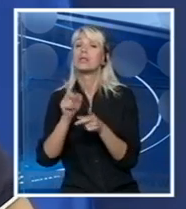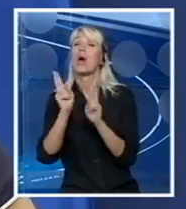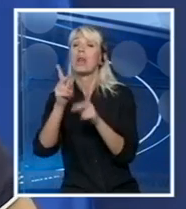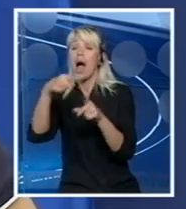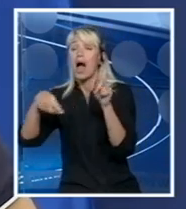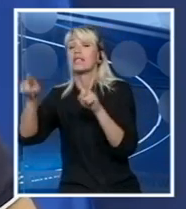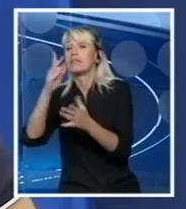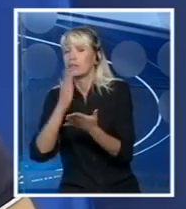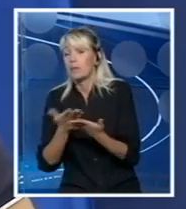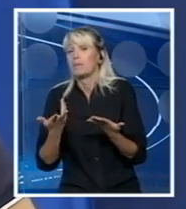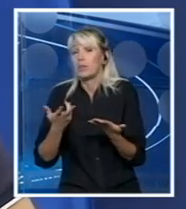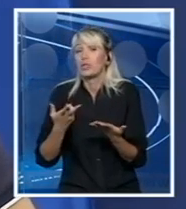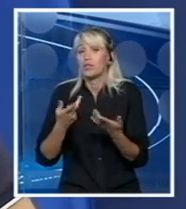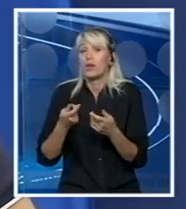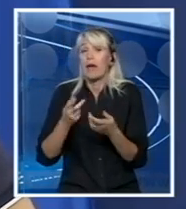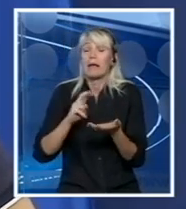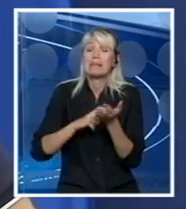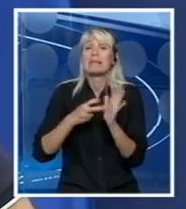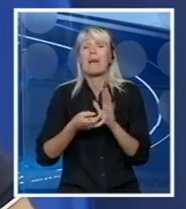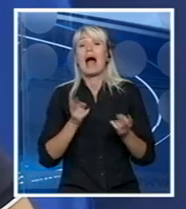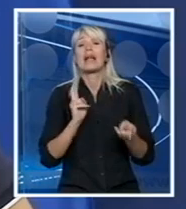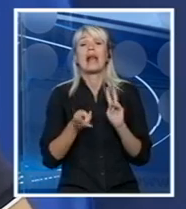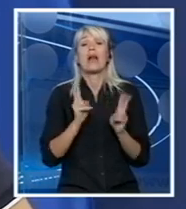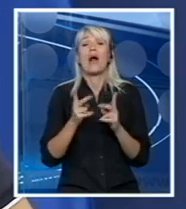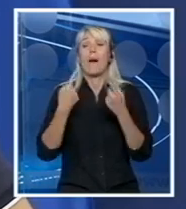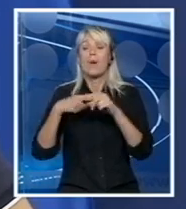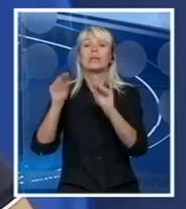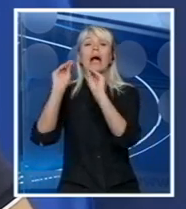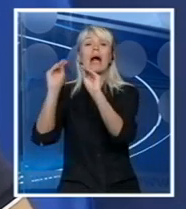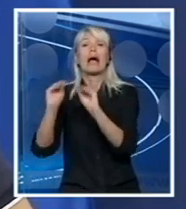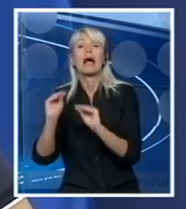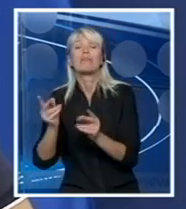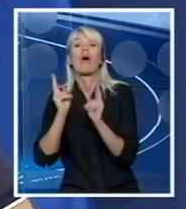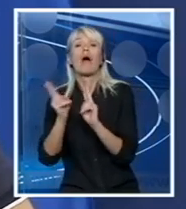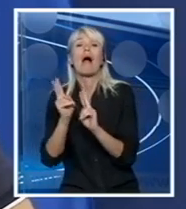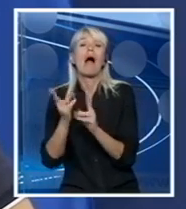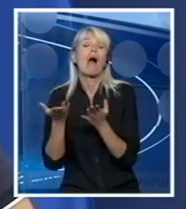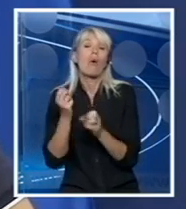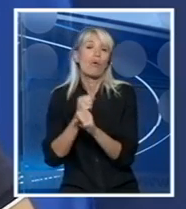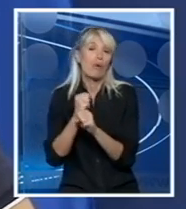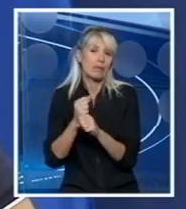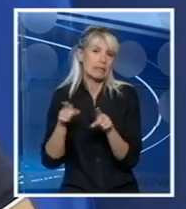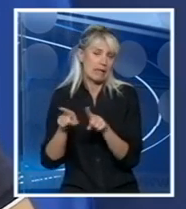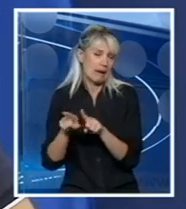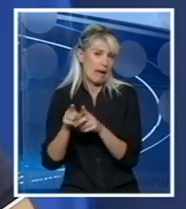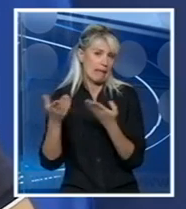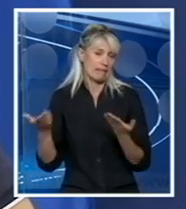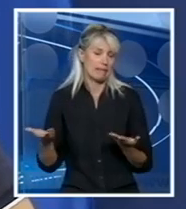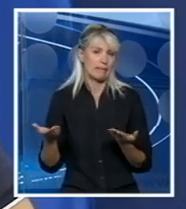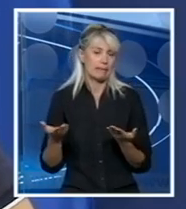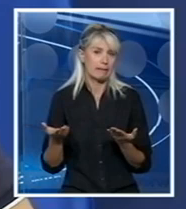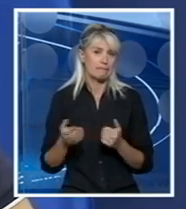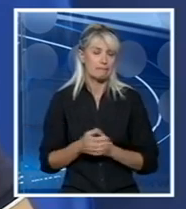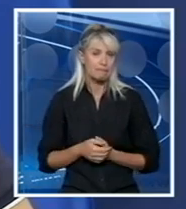nastavnicima će biti organizovan poseban webinar preko Instituta za javno zdravlje Srbije.